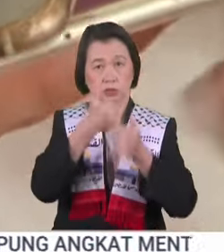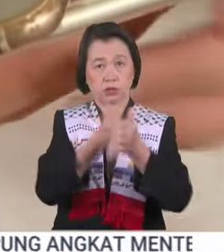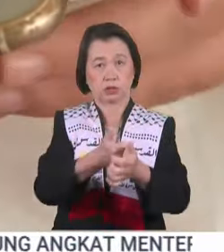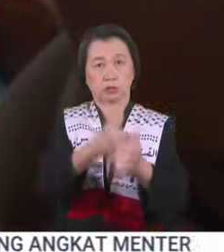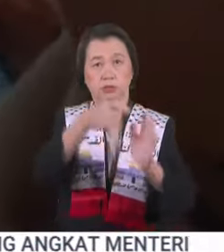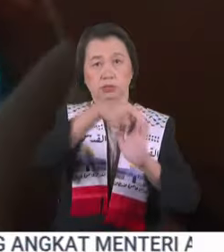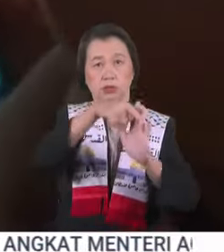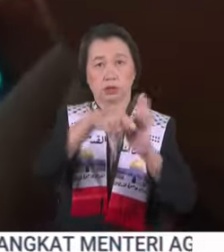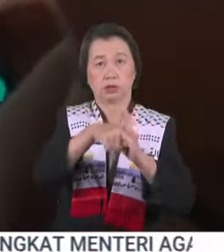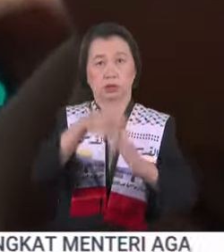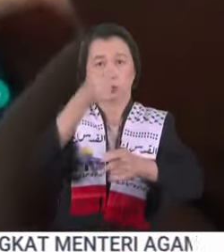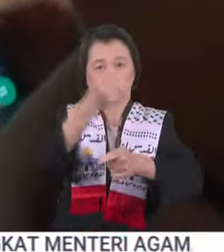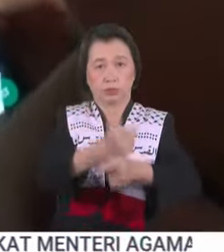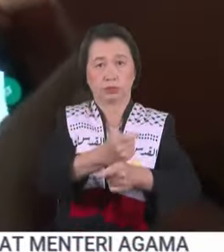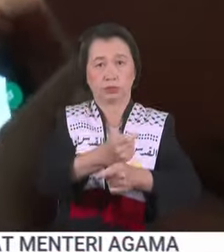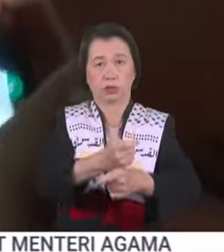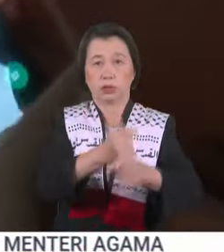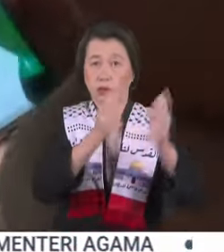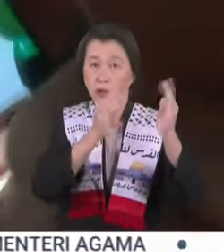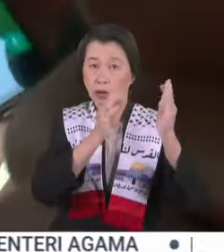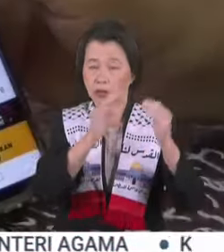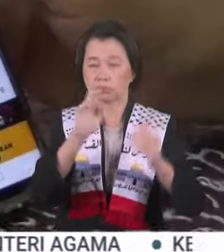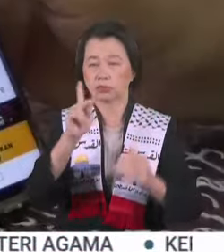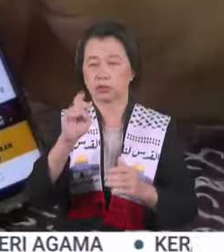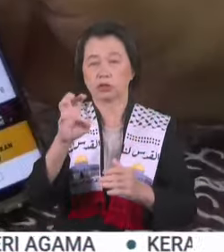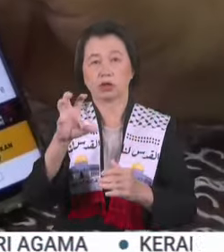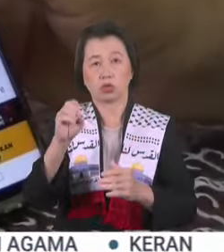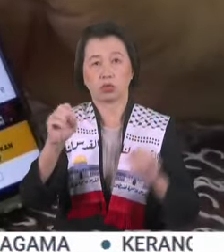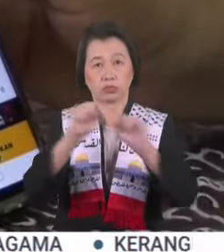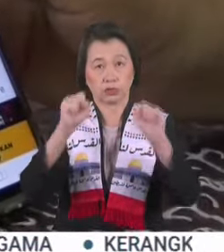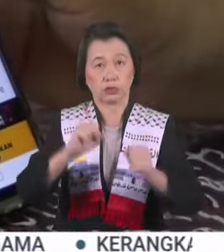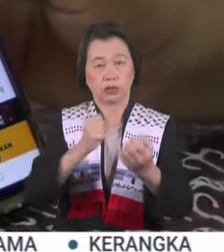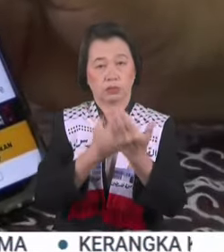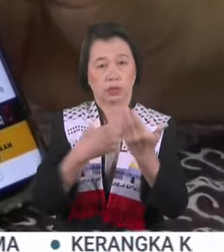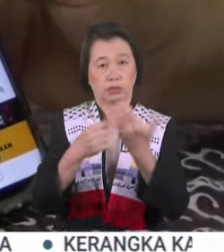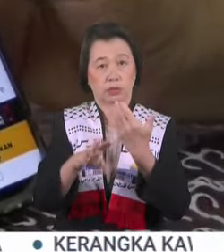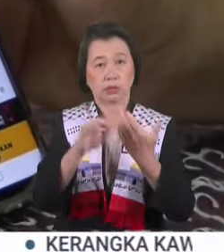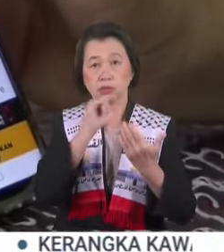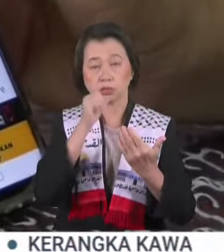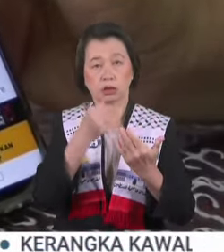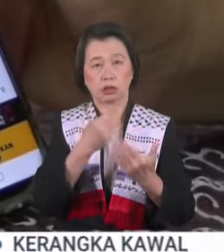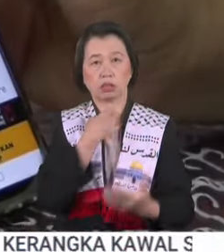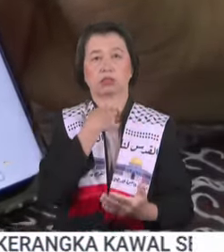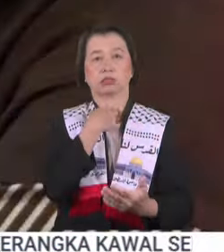mematuhi peraturan yang ditetapkan agar ekosistem media sosial tidak terjejas.